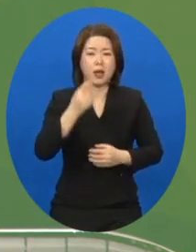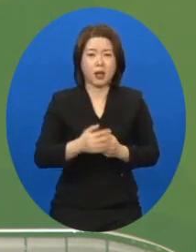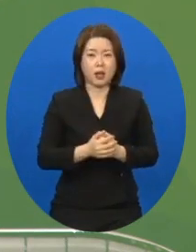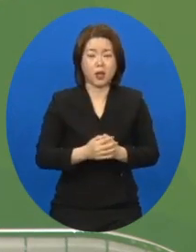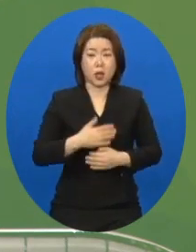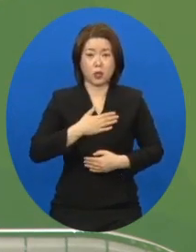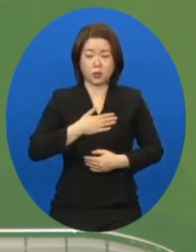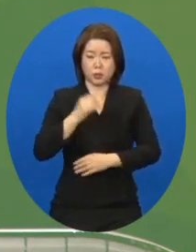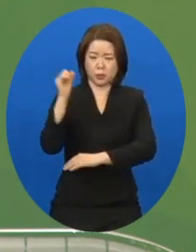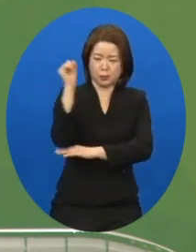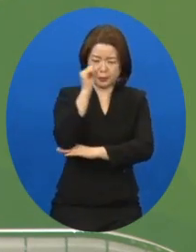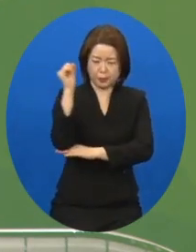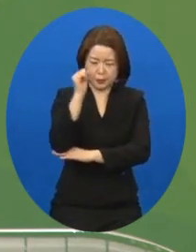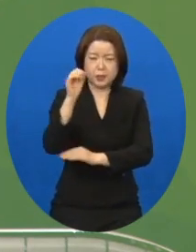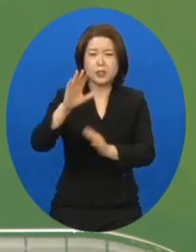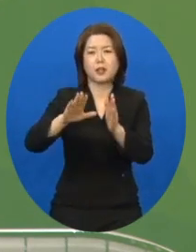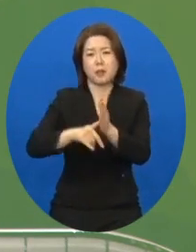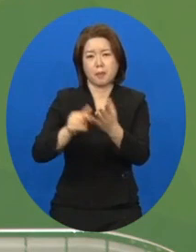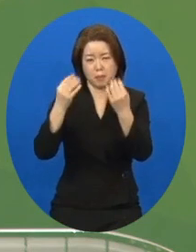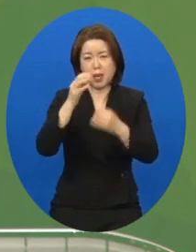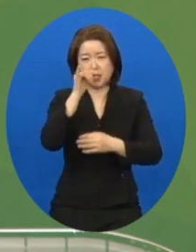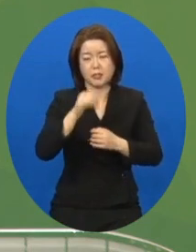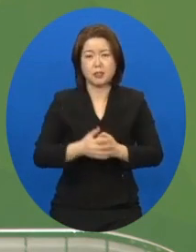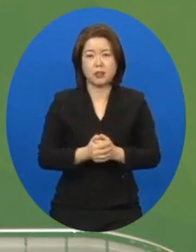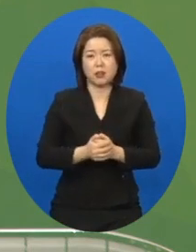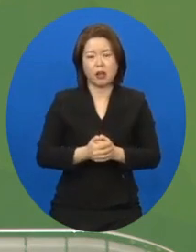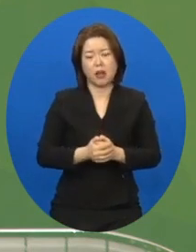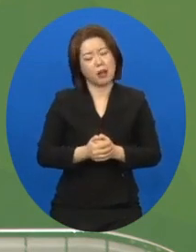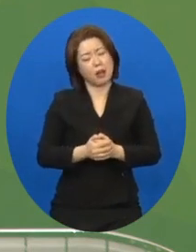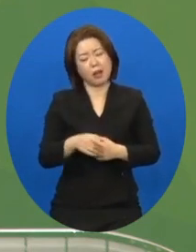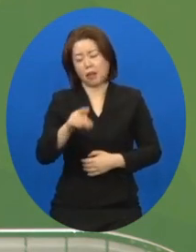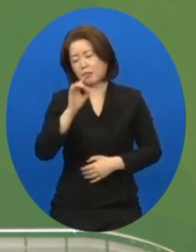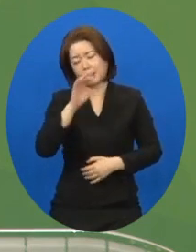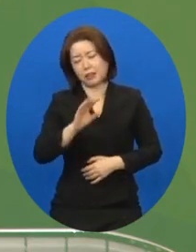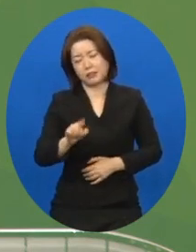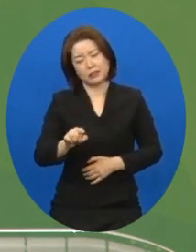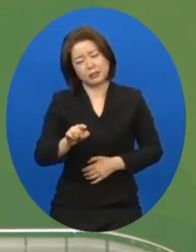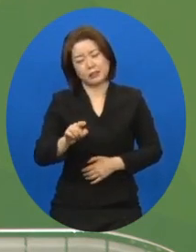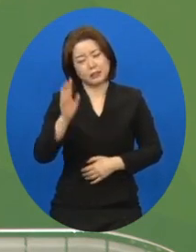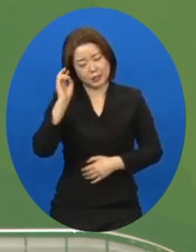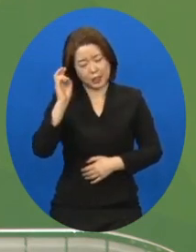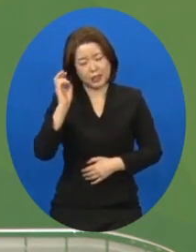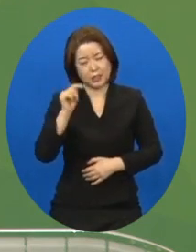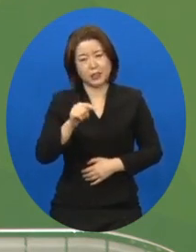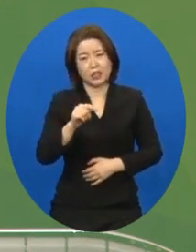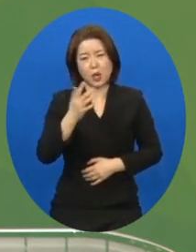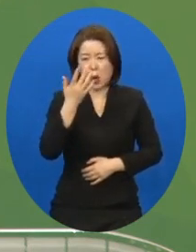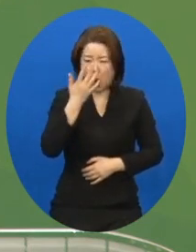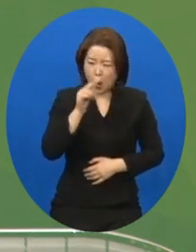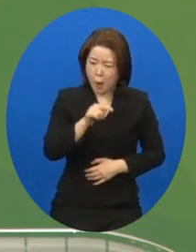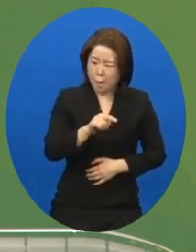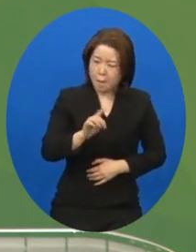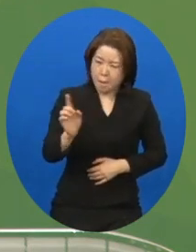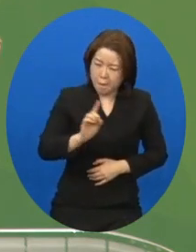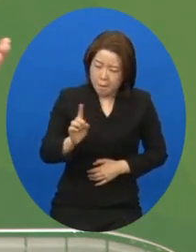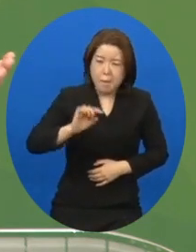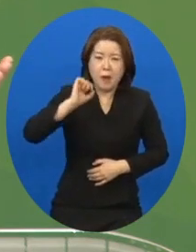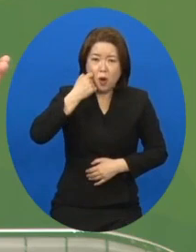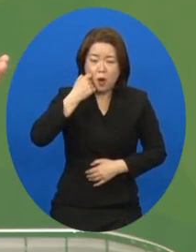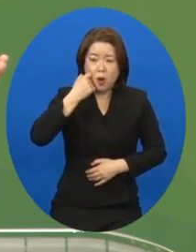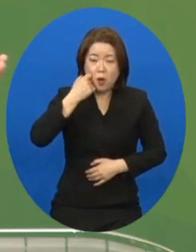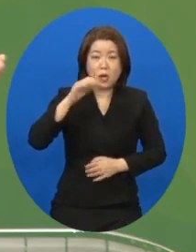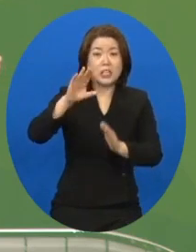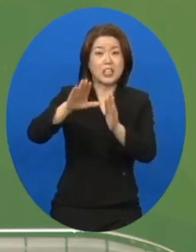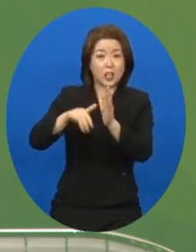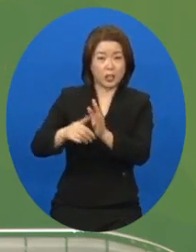때 휘청할 때가 많습니다. 안 되나 보다. 이건 안 되는 건가 보다. 도무지 못하겠어. 이런 때도